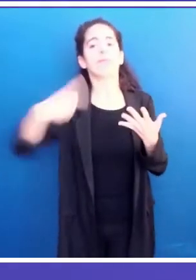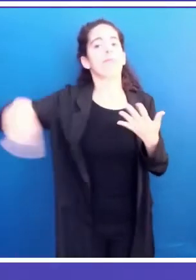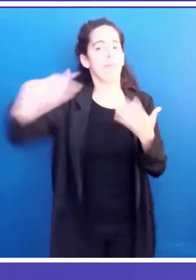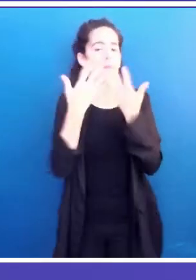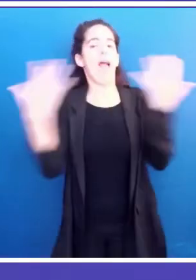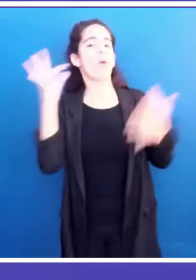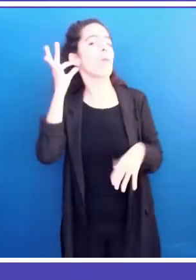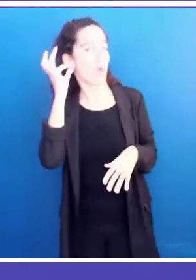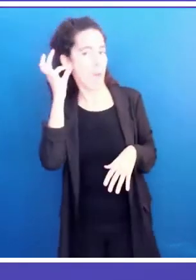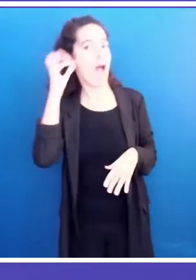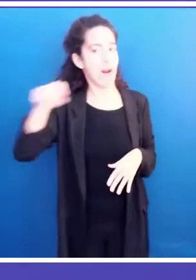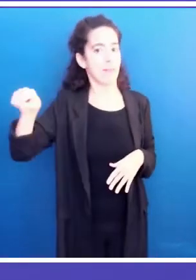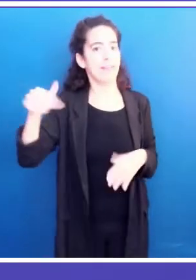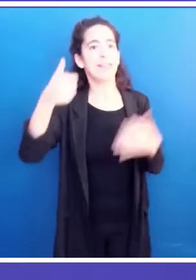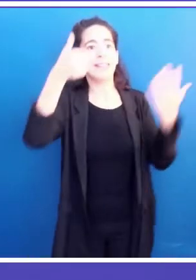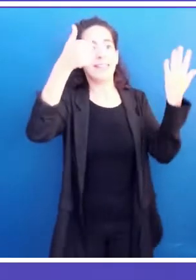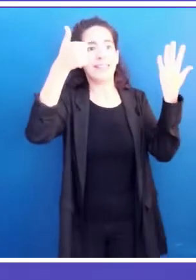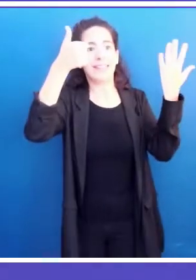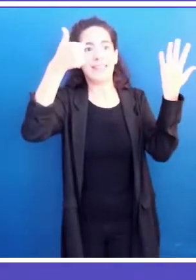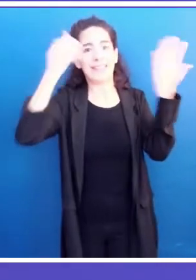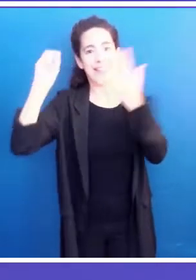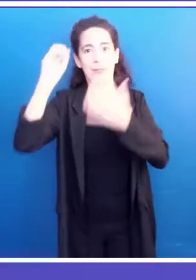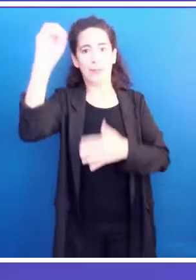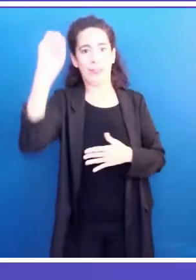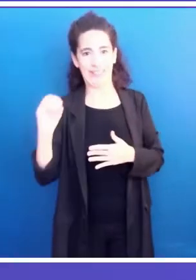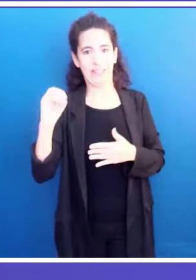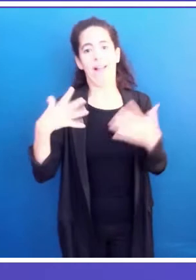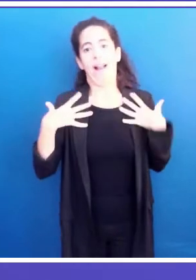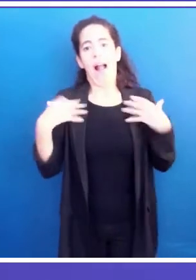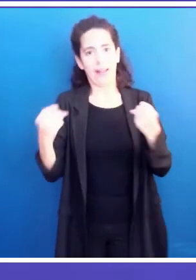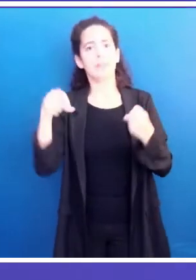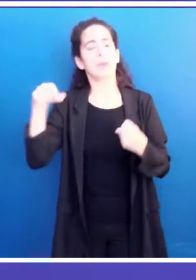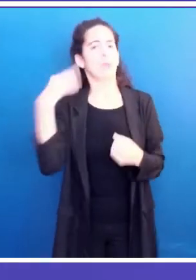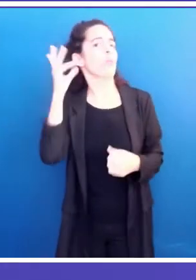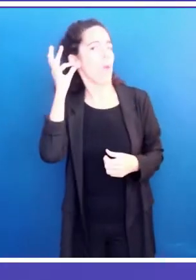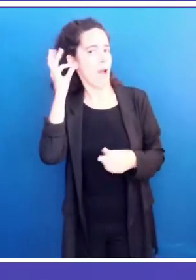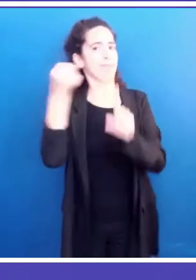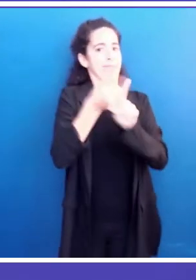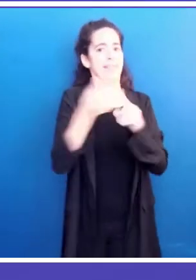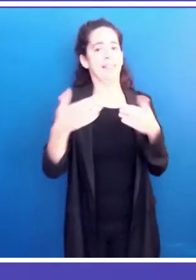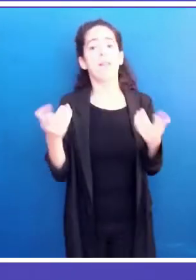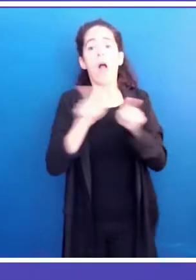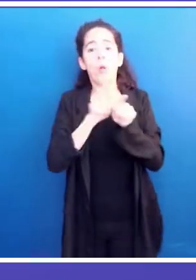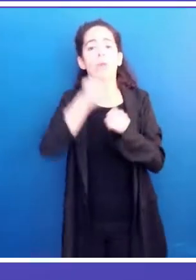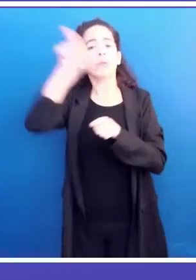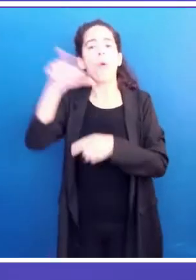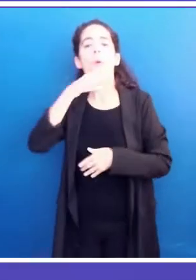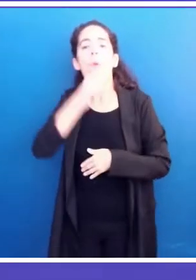سيما في القطاع الصحي 70%، الخدمات الاجتماعية